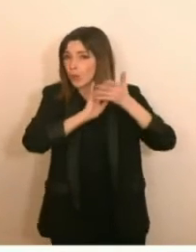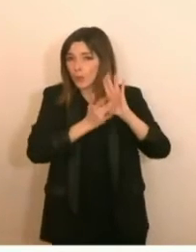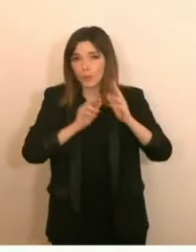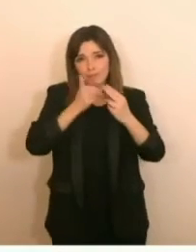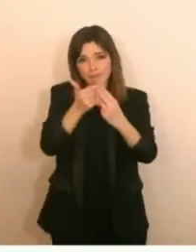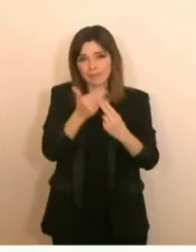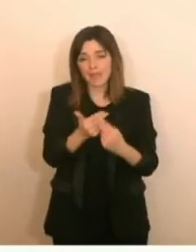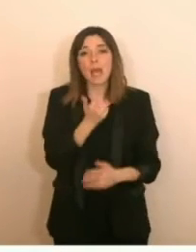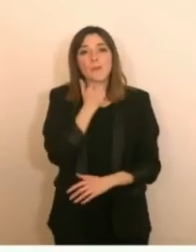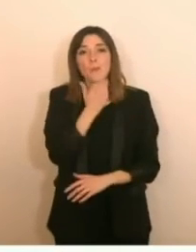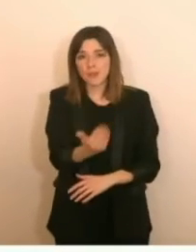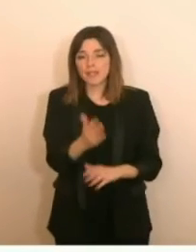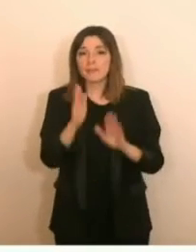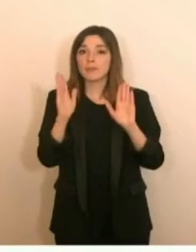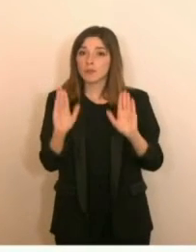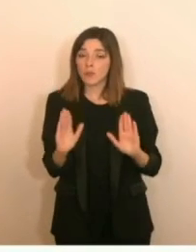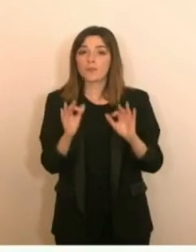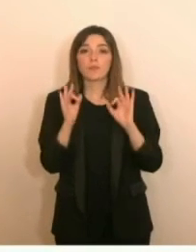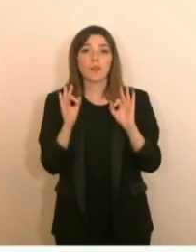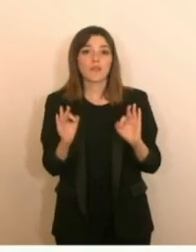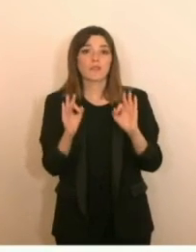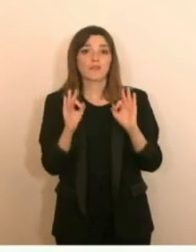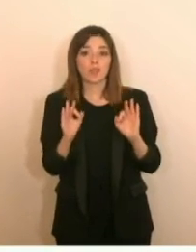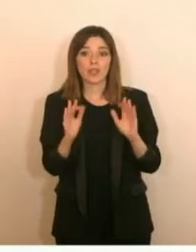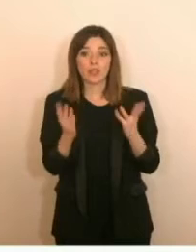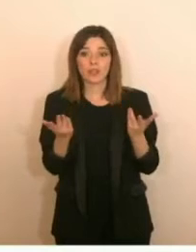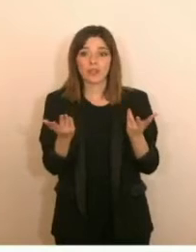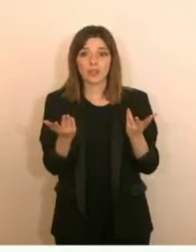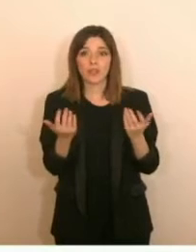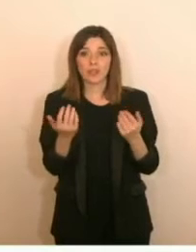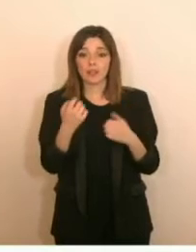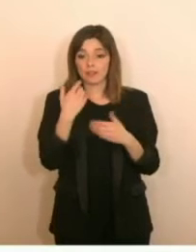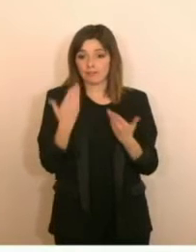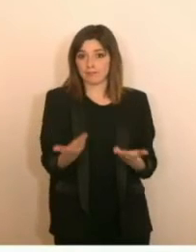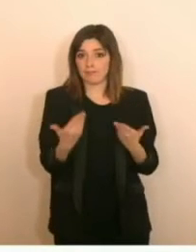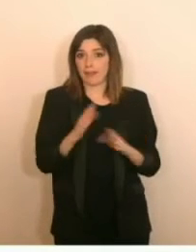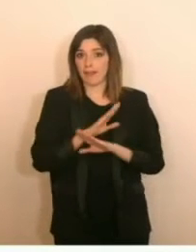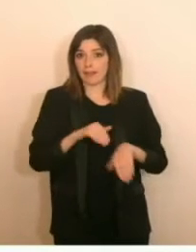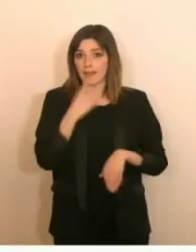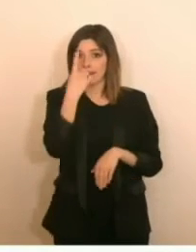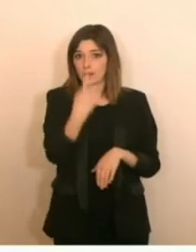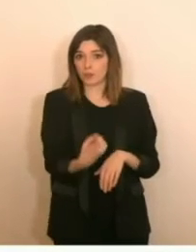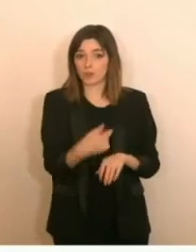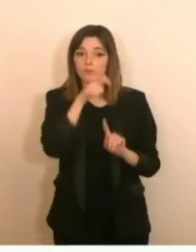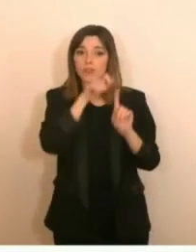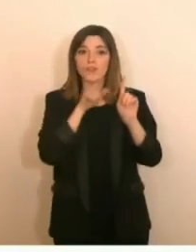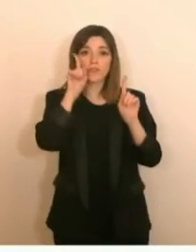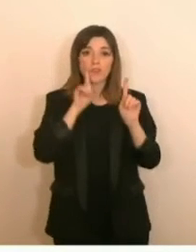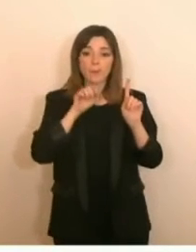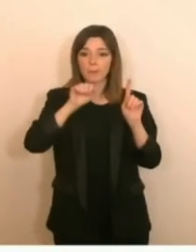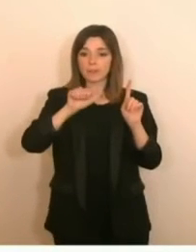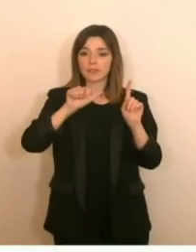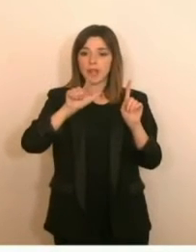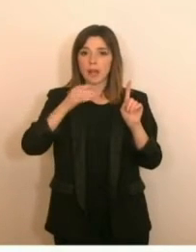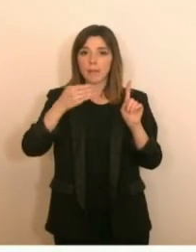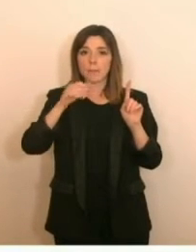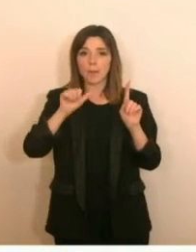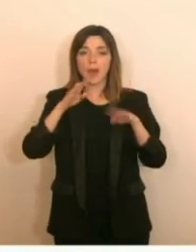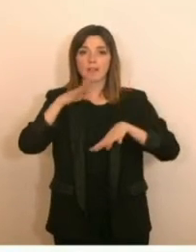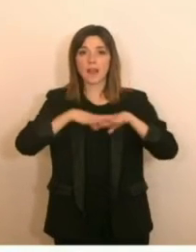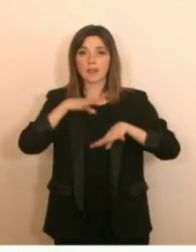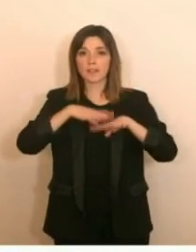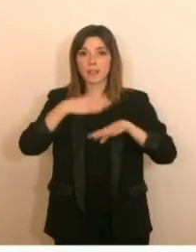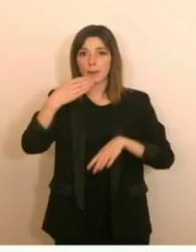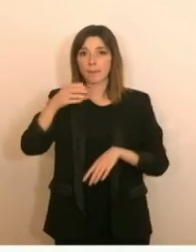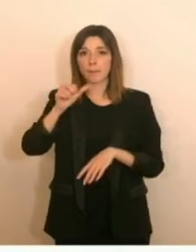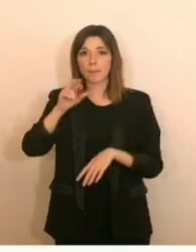la question donc qui sera notre dernière question ce soir c'est salma quartier martinsville qui te